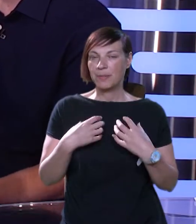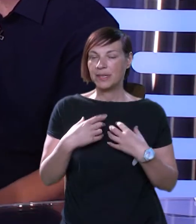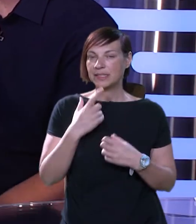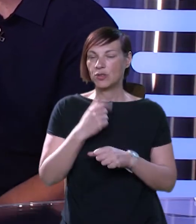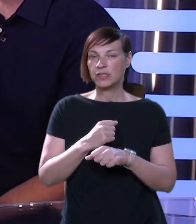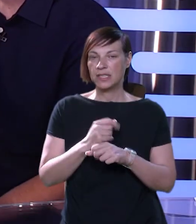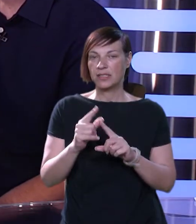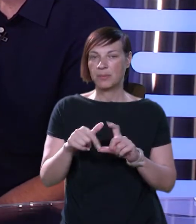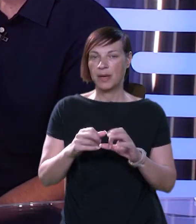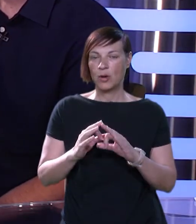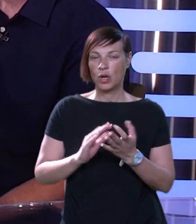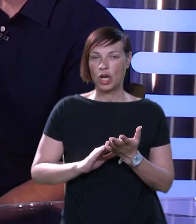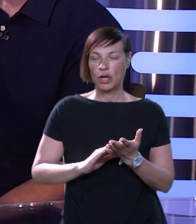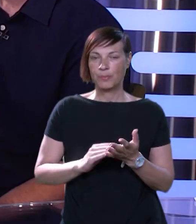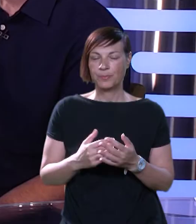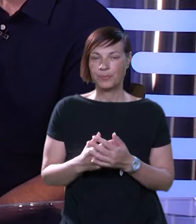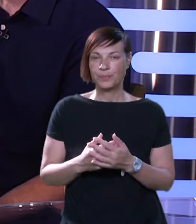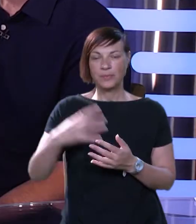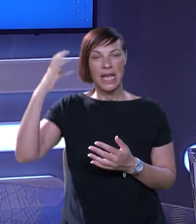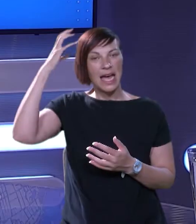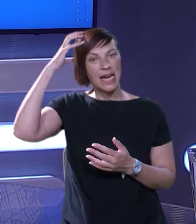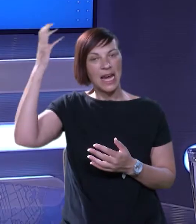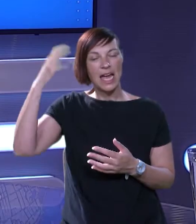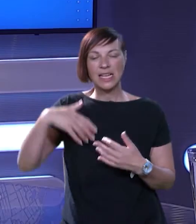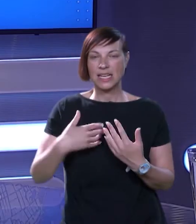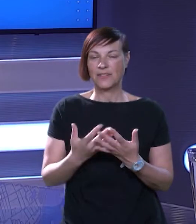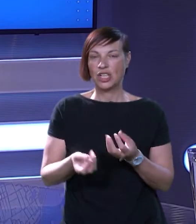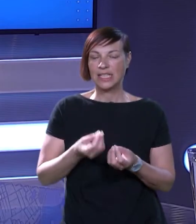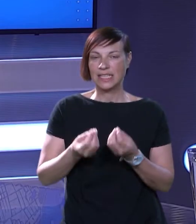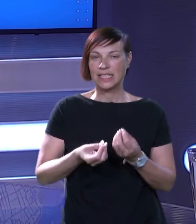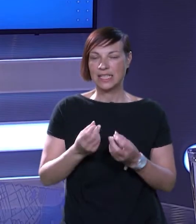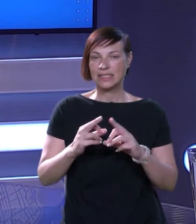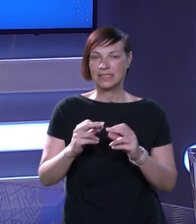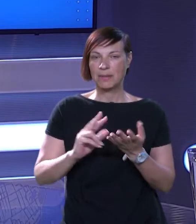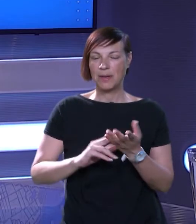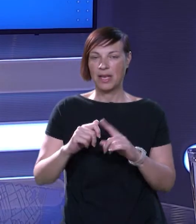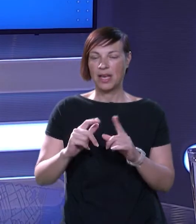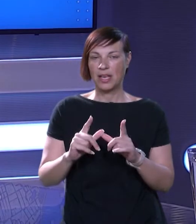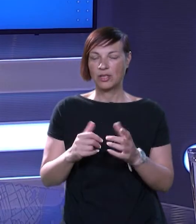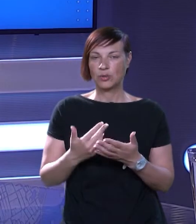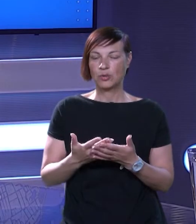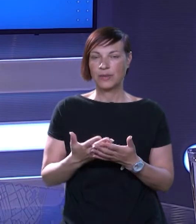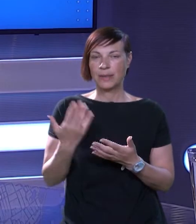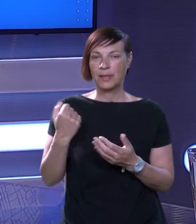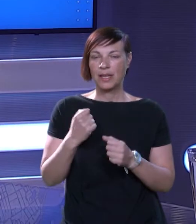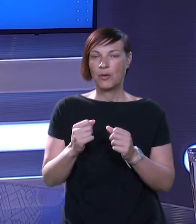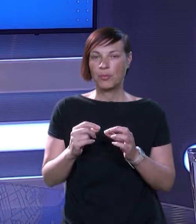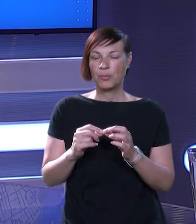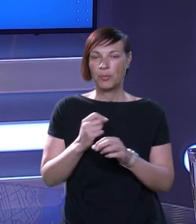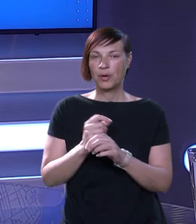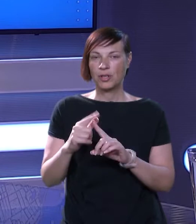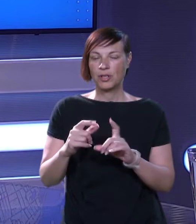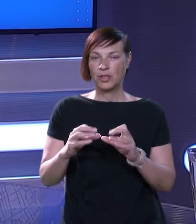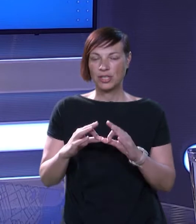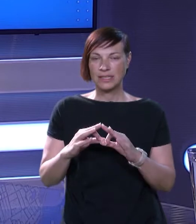koju si radila sa Paulom Adjelijan? Kraljevo. Kraljevo igrala sam Anku i premijera nam je bila u Bogoti.